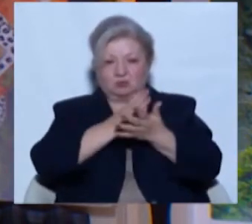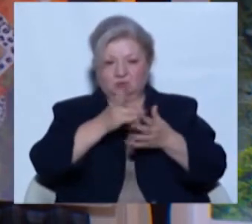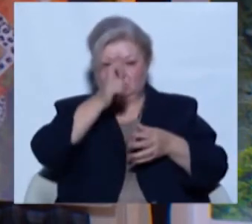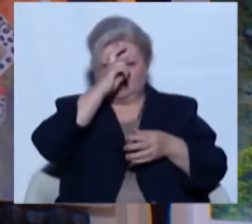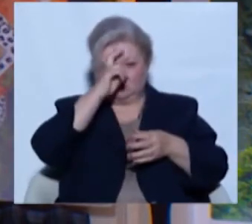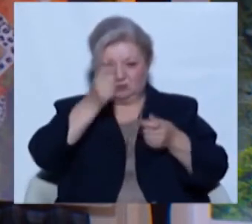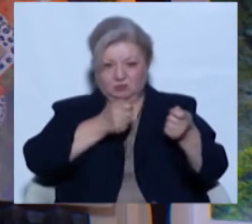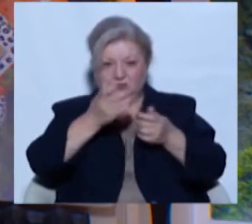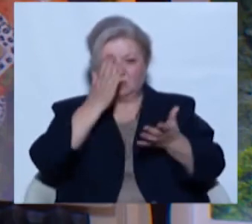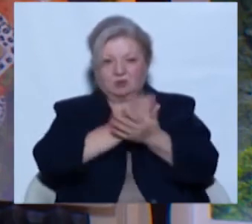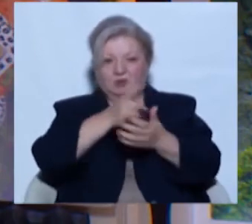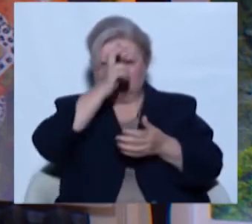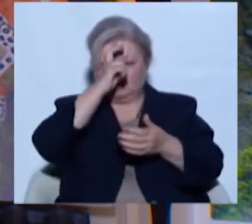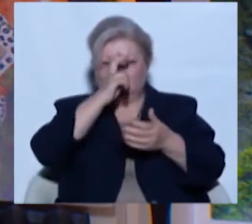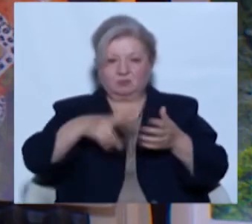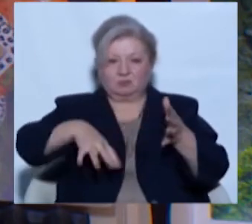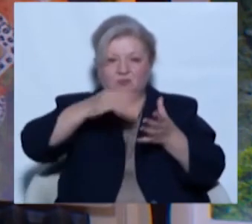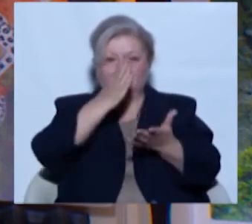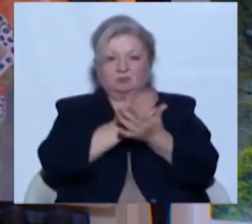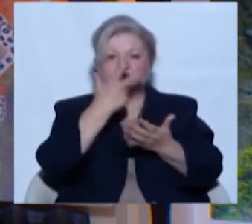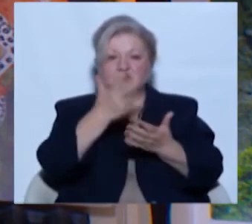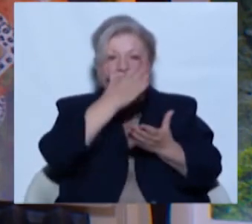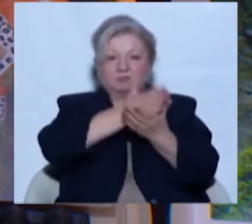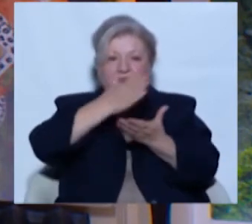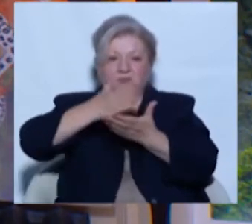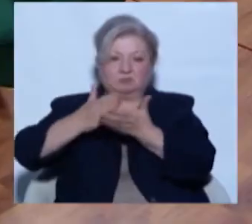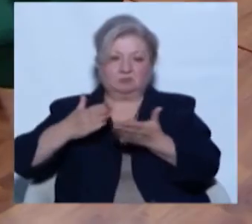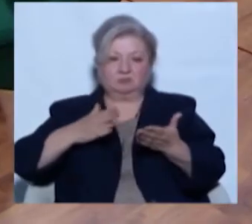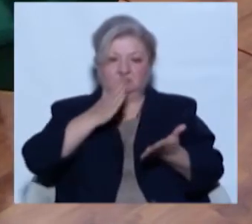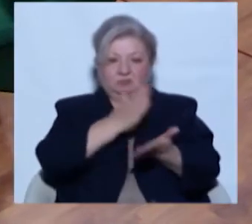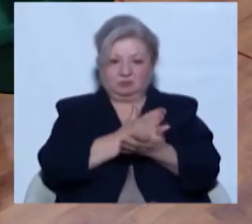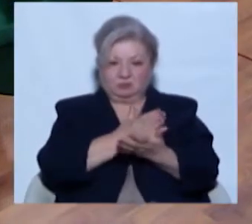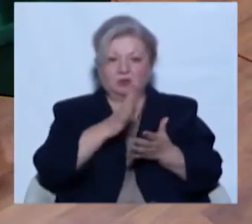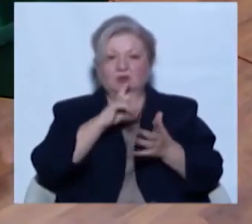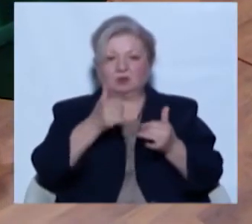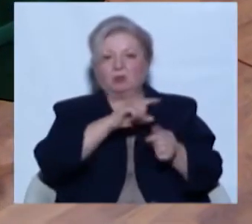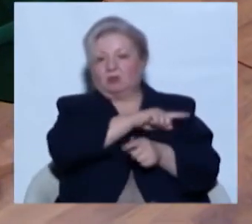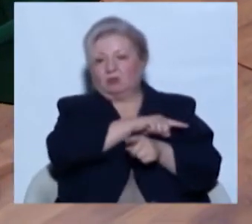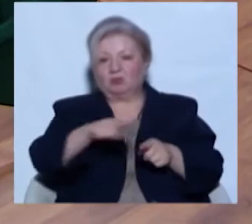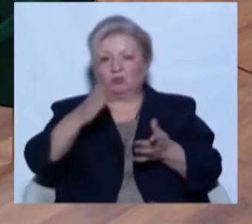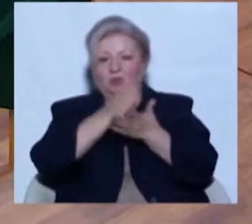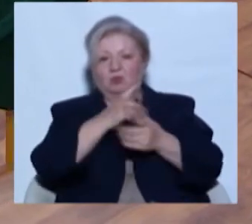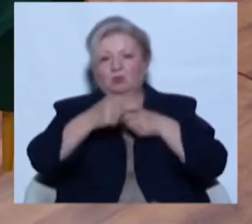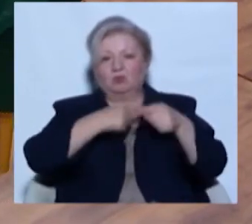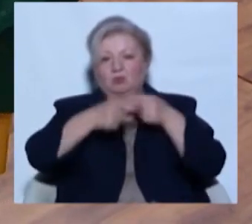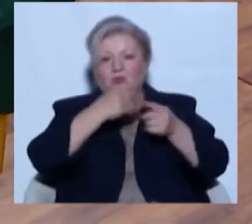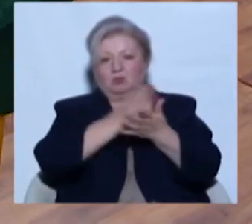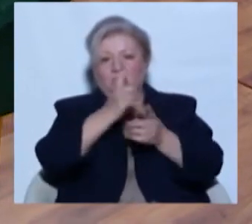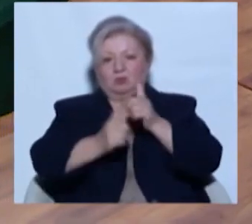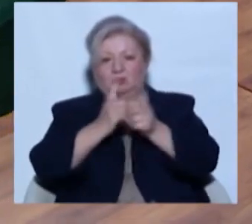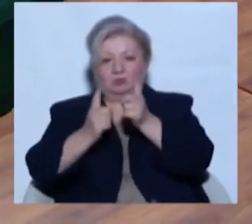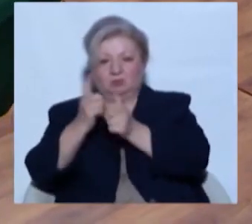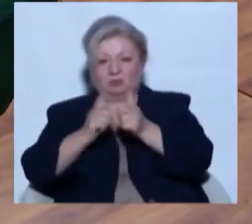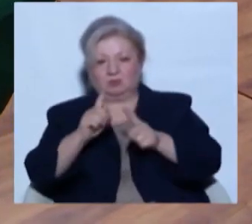სამ ტერიტორიულ ანკლავად და ხელისუფლება, ერთიანი ხელისუფლებაში მუდმივად მიმდინარეობს პოლიტიკური ლიდერების როტაცია.